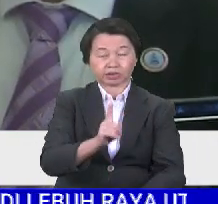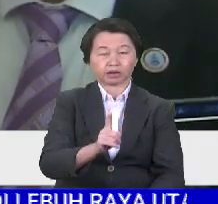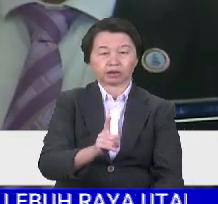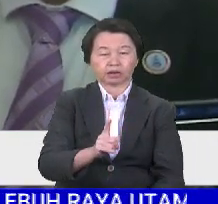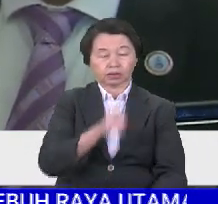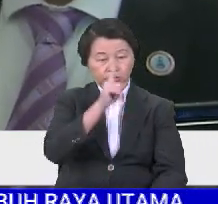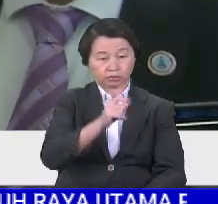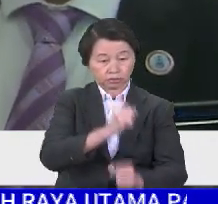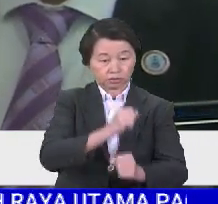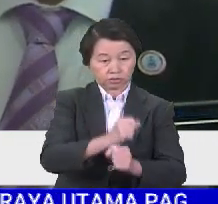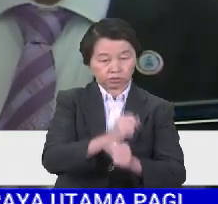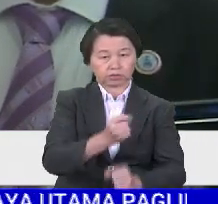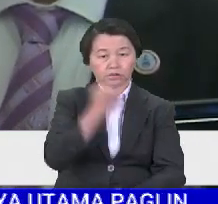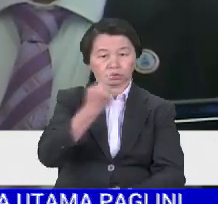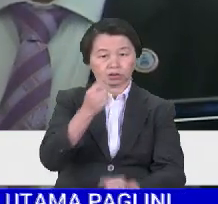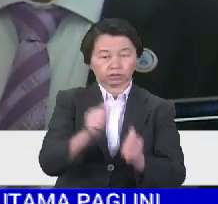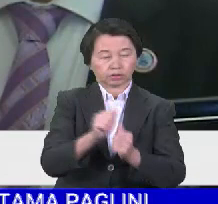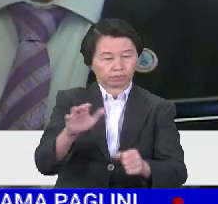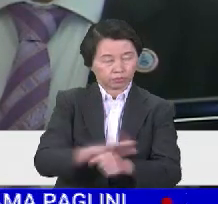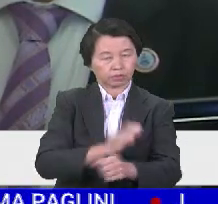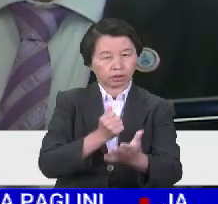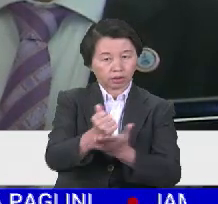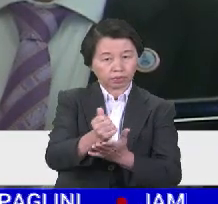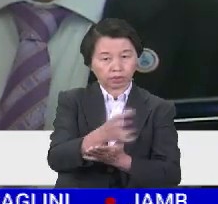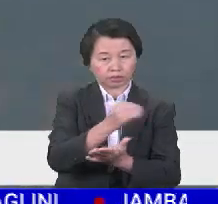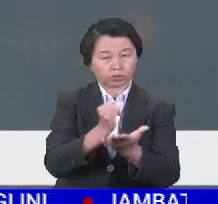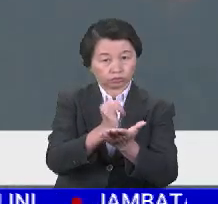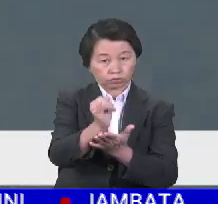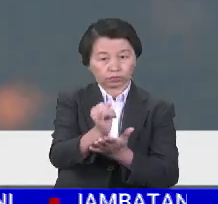memastikan kerja sentiasa dengan penuh amanah dan integriti.